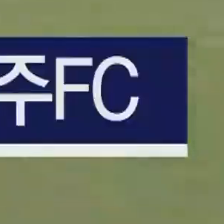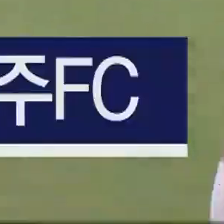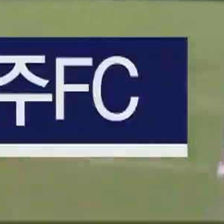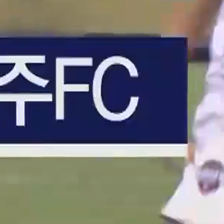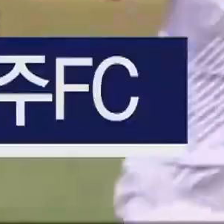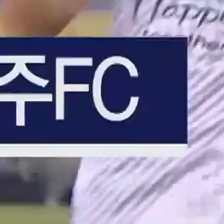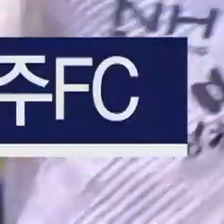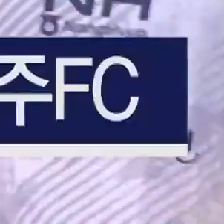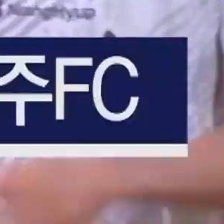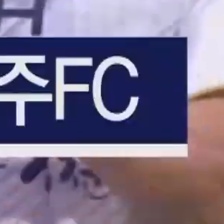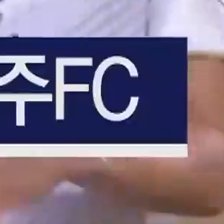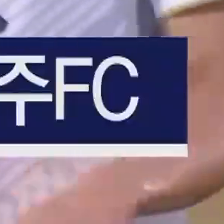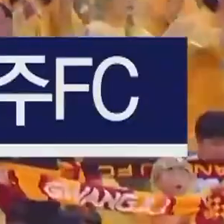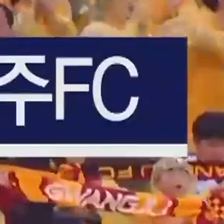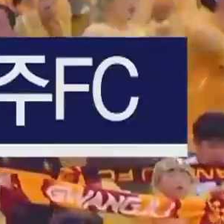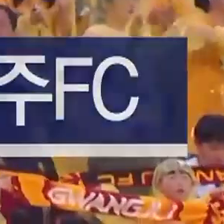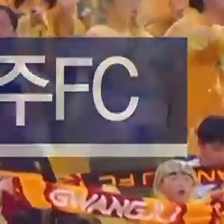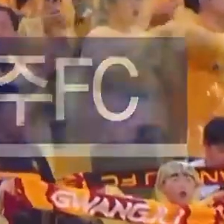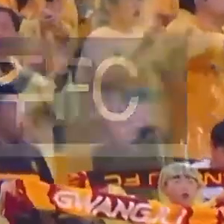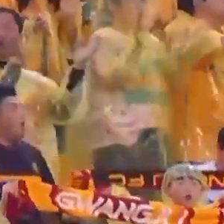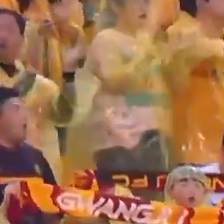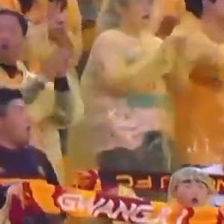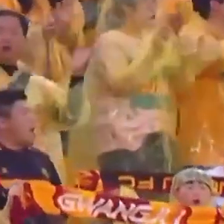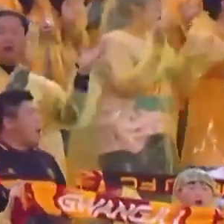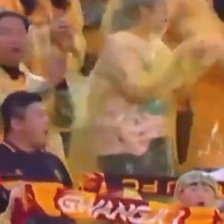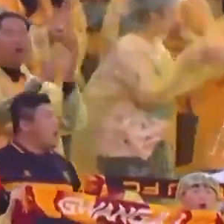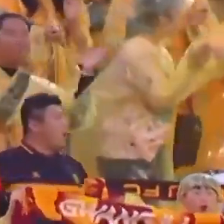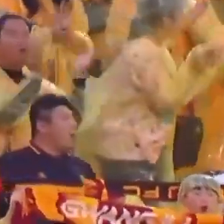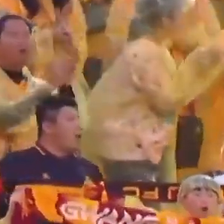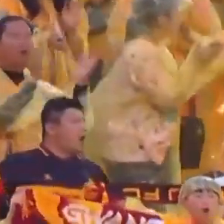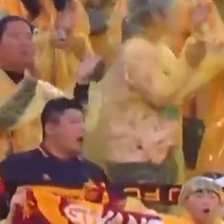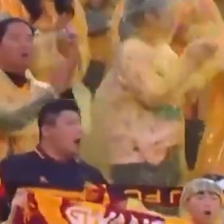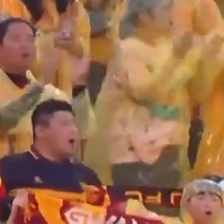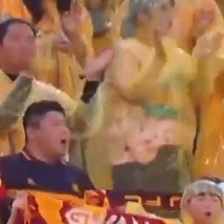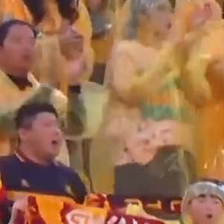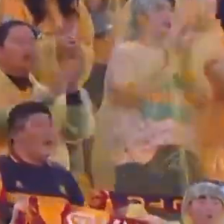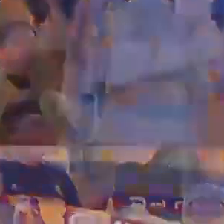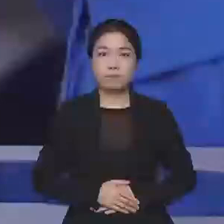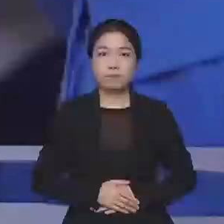공백은 팀 전력의 압제가 될 것이라는 분석입니다.